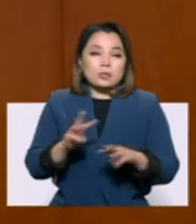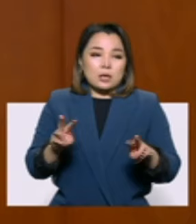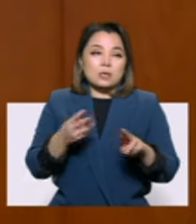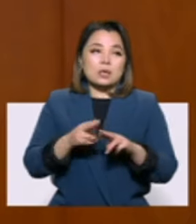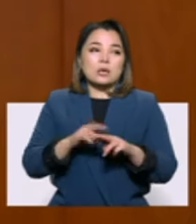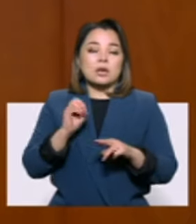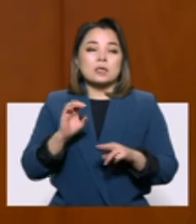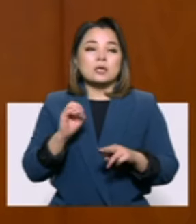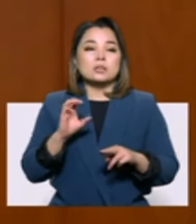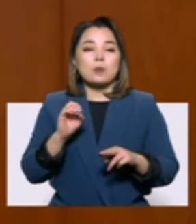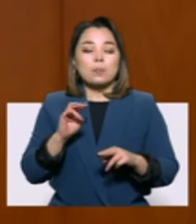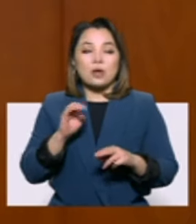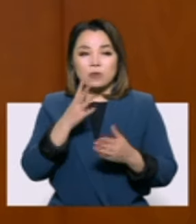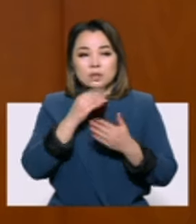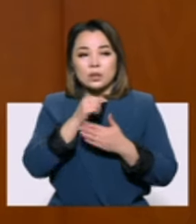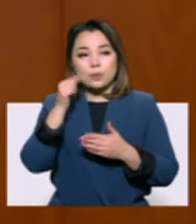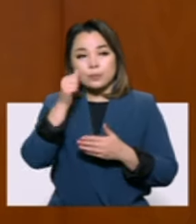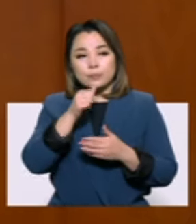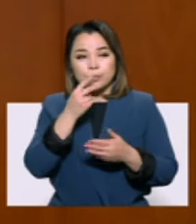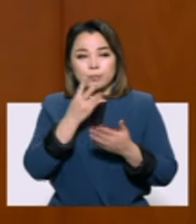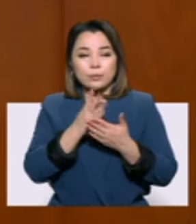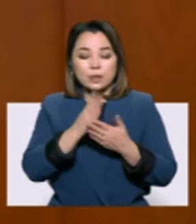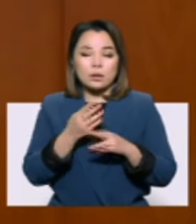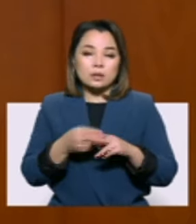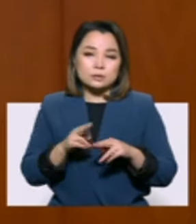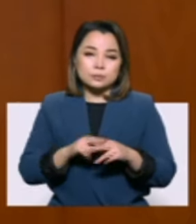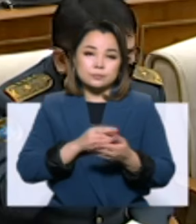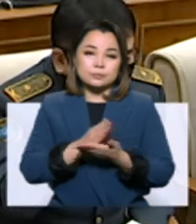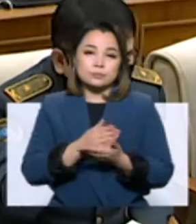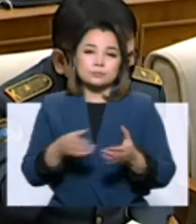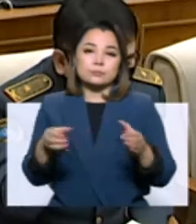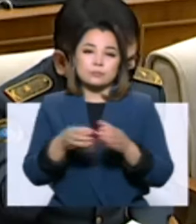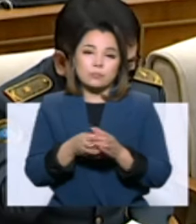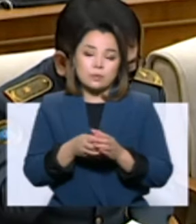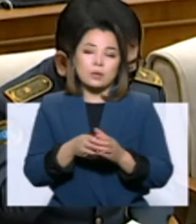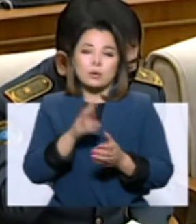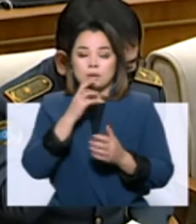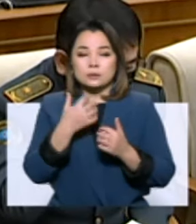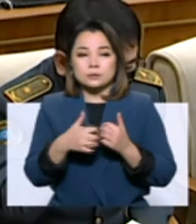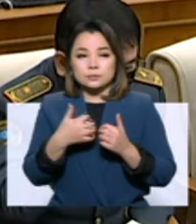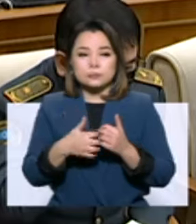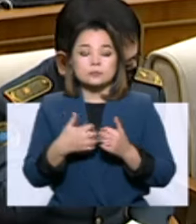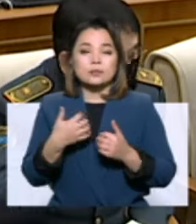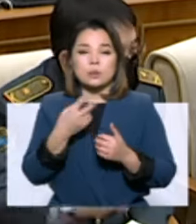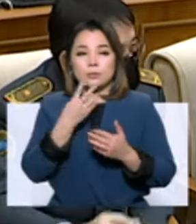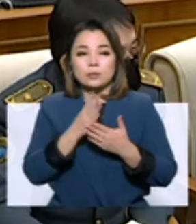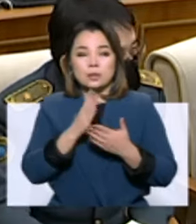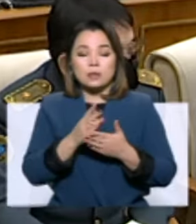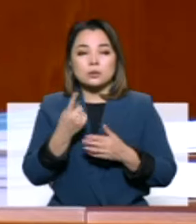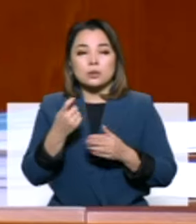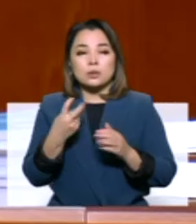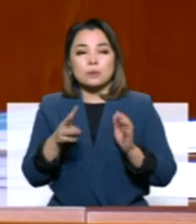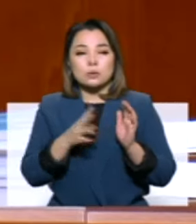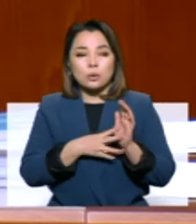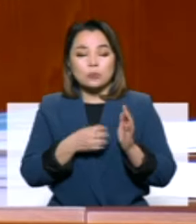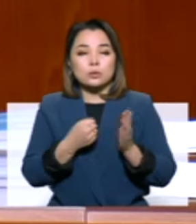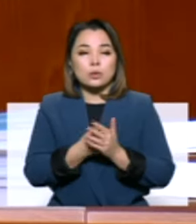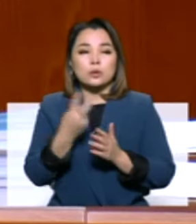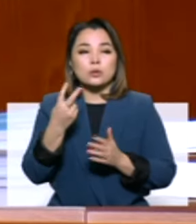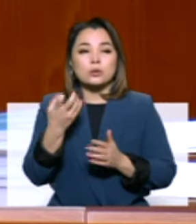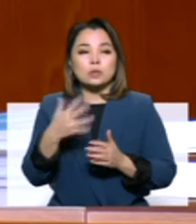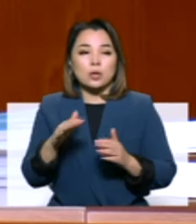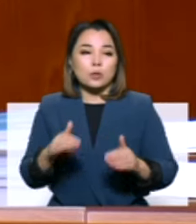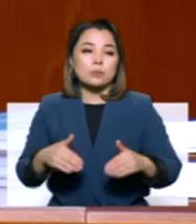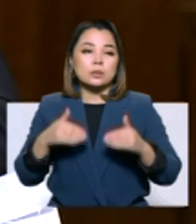Ерлан Нысанбаев былтырдан бастап мемлекеттік орман күзеті қызметкерлерінің орташа жалақысы 129 мыңнан 250 мың